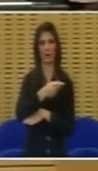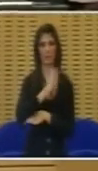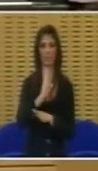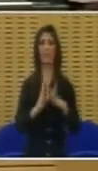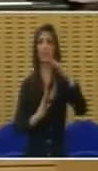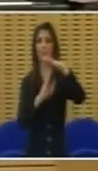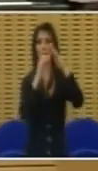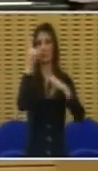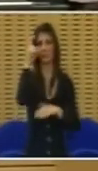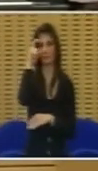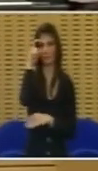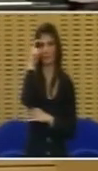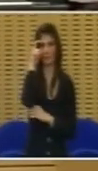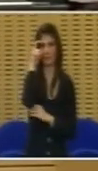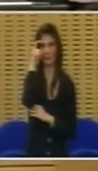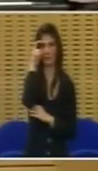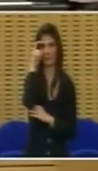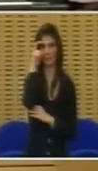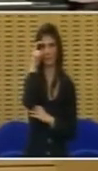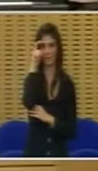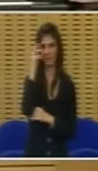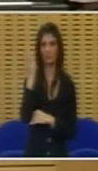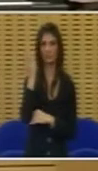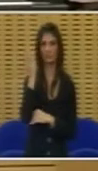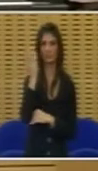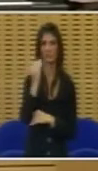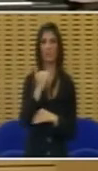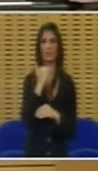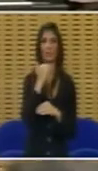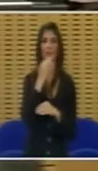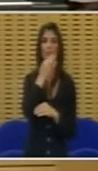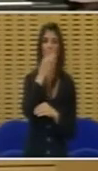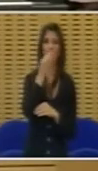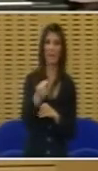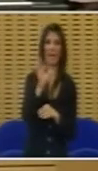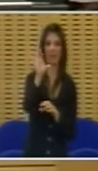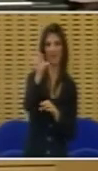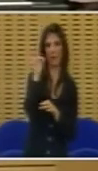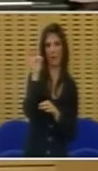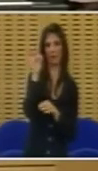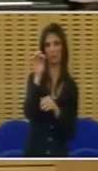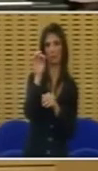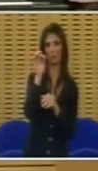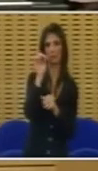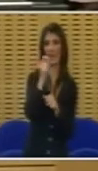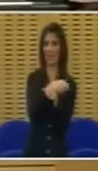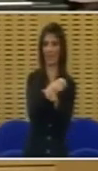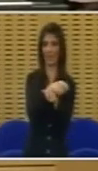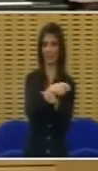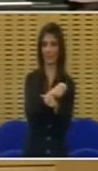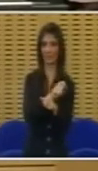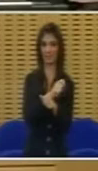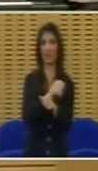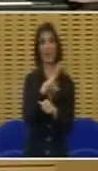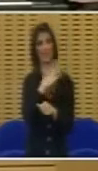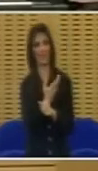πρόεδρος Αναστασιάδης ανέρεσε τη δέσμευση για διορισμό ποινικών ανακριτών και επέλεξε να διορίσει την Ερευνητική Επιτροπή